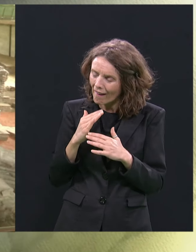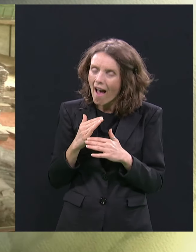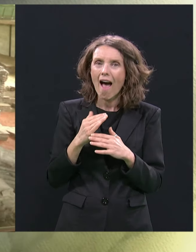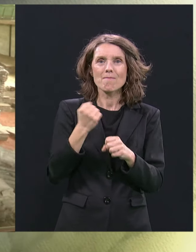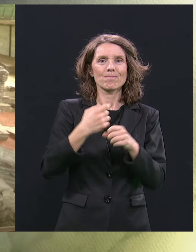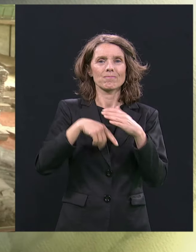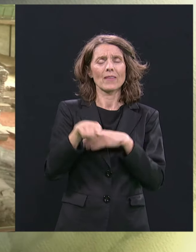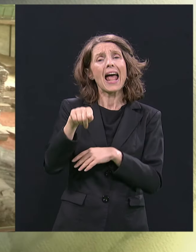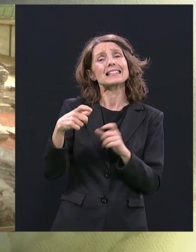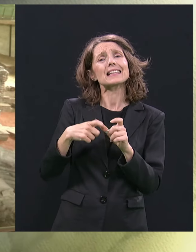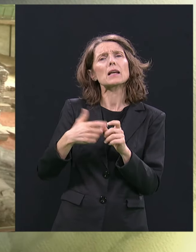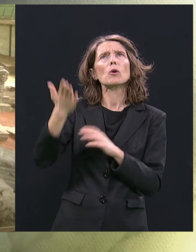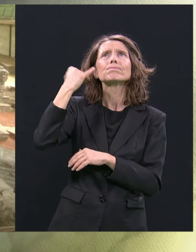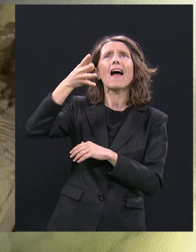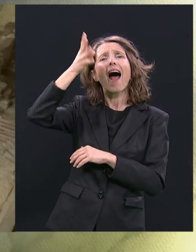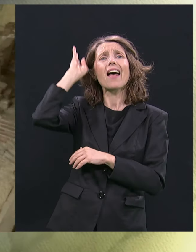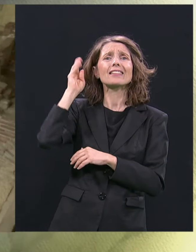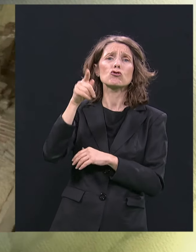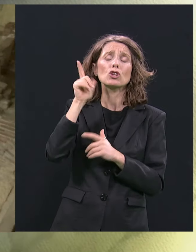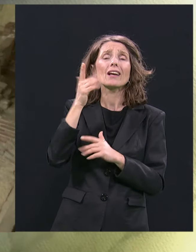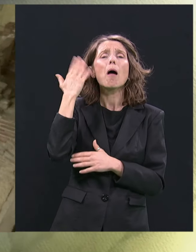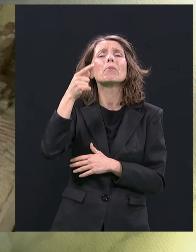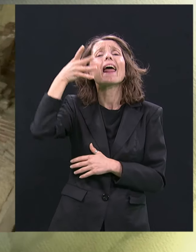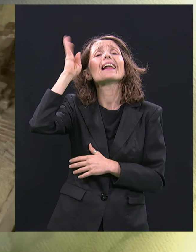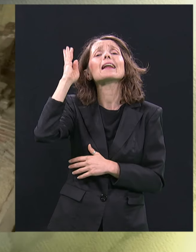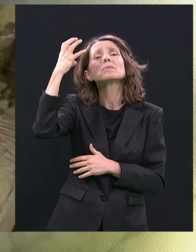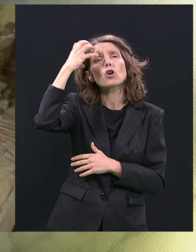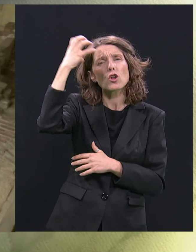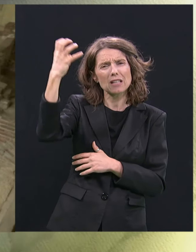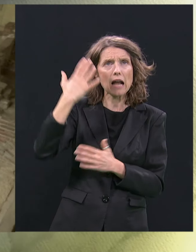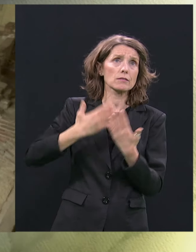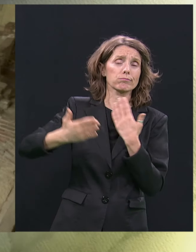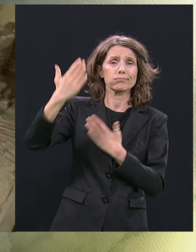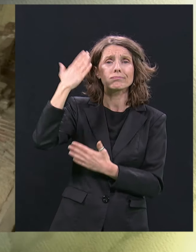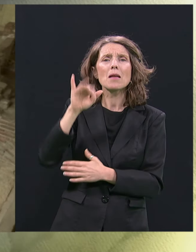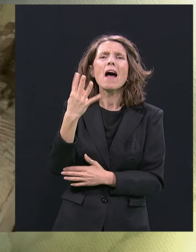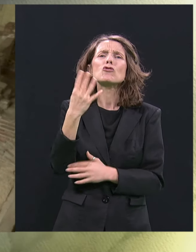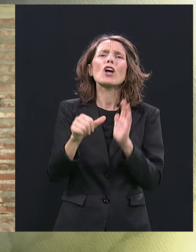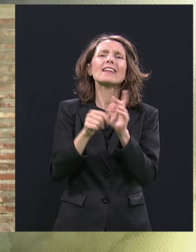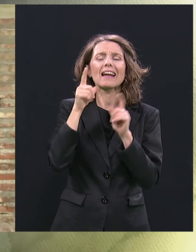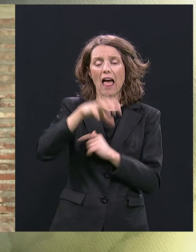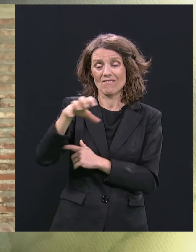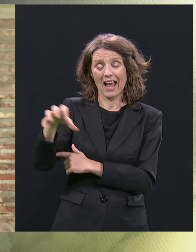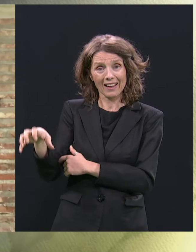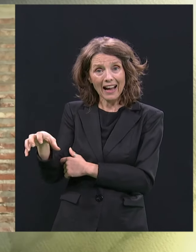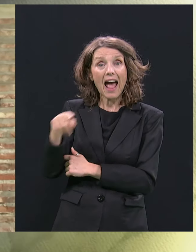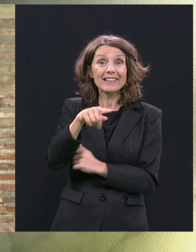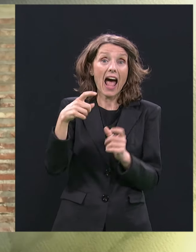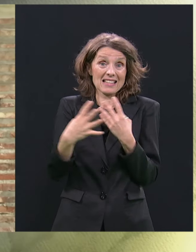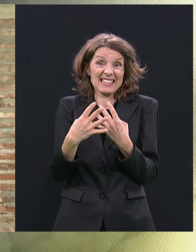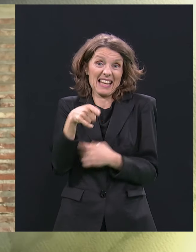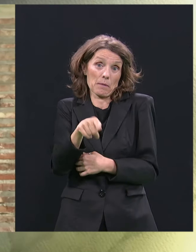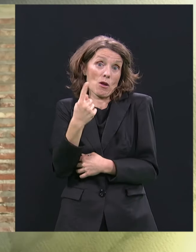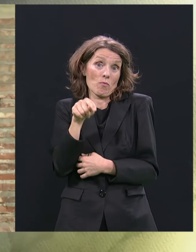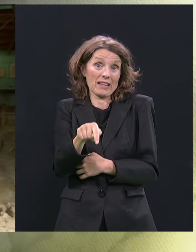Sirmijum je antički grad, jedna od četiri prestonice Rimskog carstva. Pominje se od 4. veka pre nove ere. Oblast